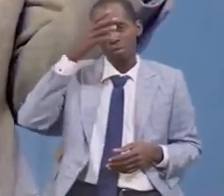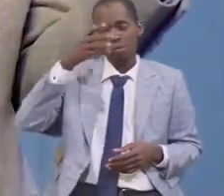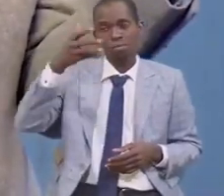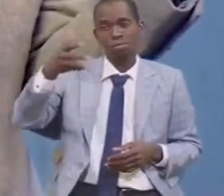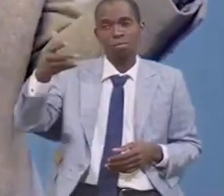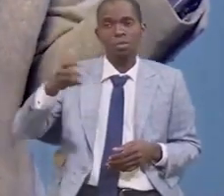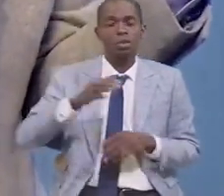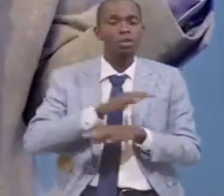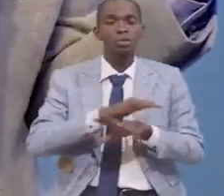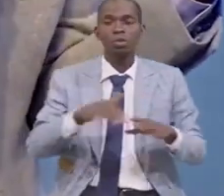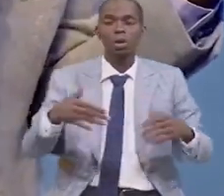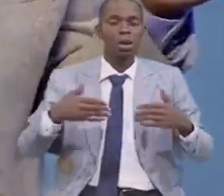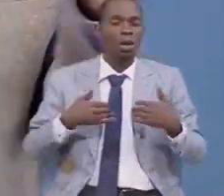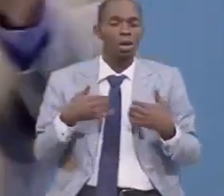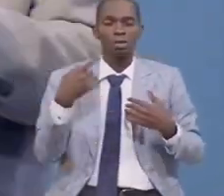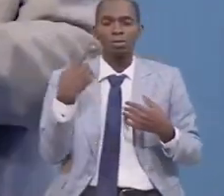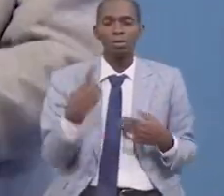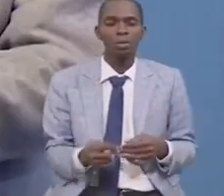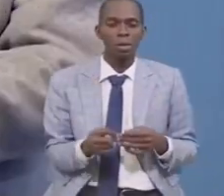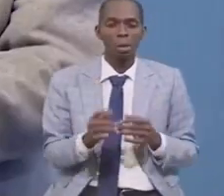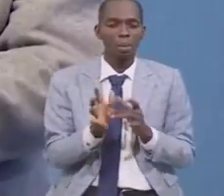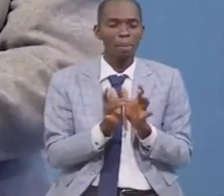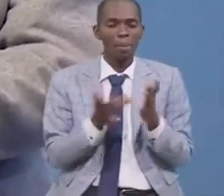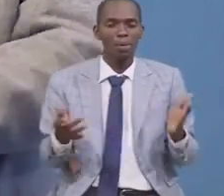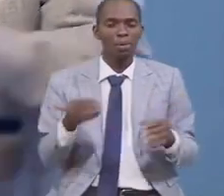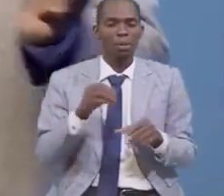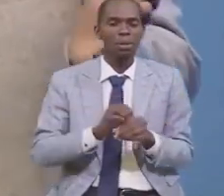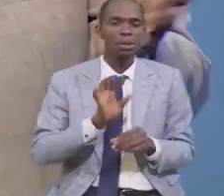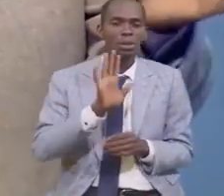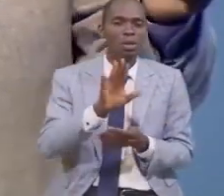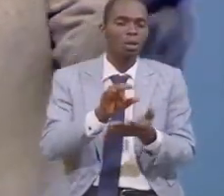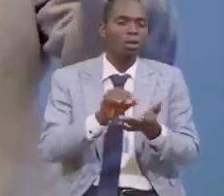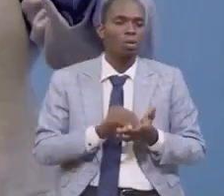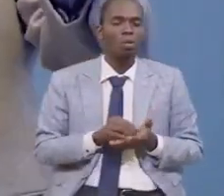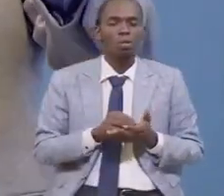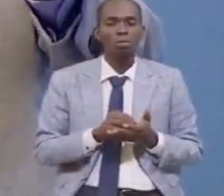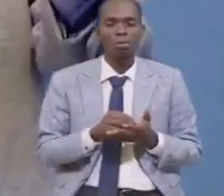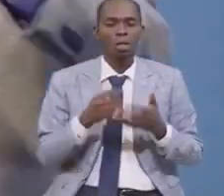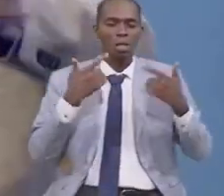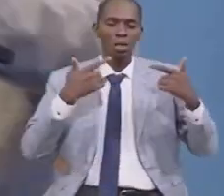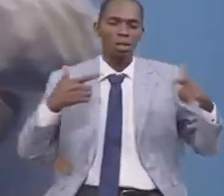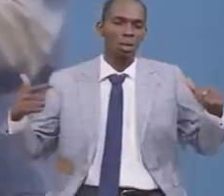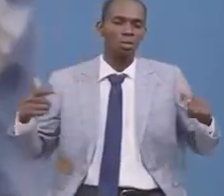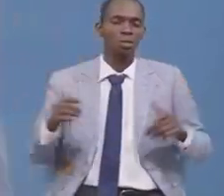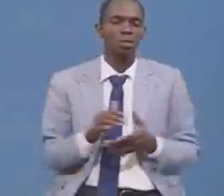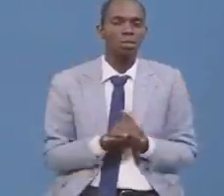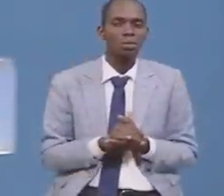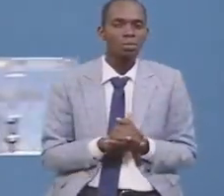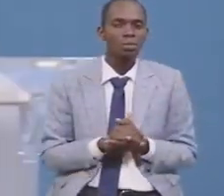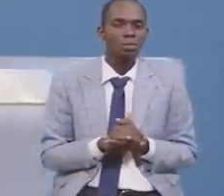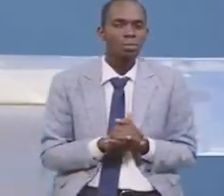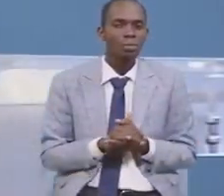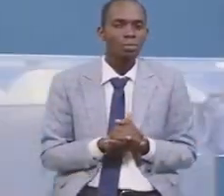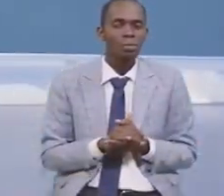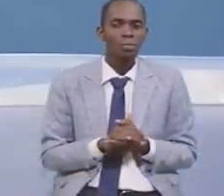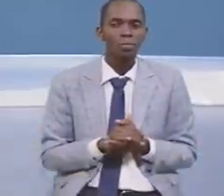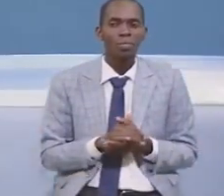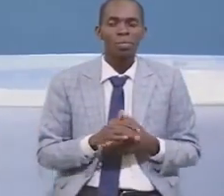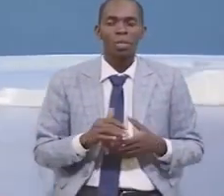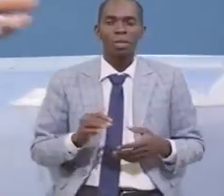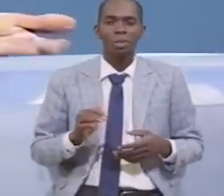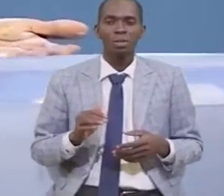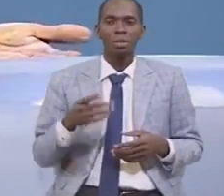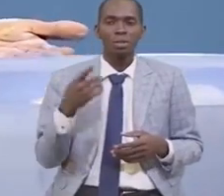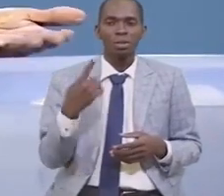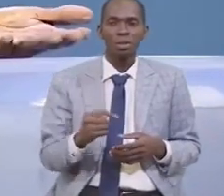Bible in their language. మన పితరులైన వారికి ఈ పరిశుద్ధ గ్రంథం అంతా కూడా వారి భాషలో వారికి లభ్యం కాలేదు. Great